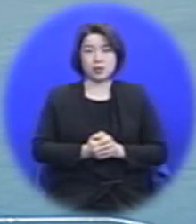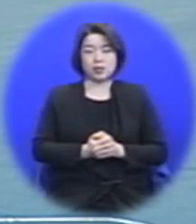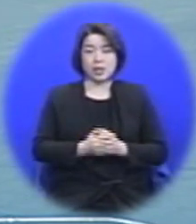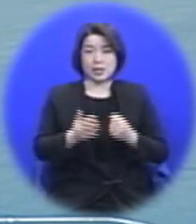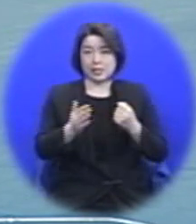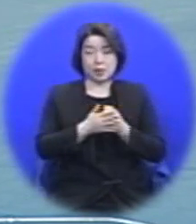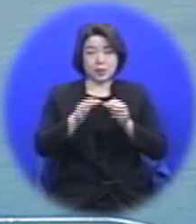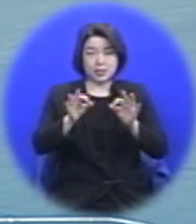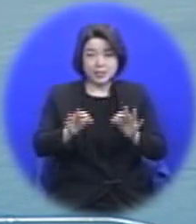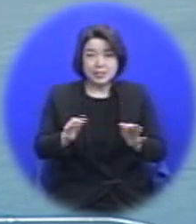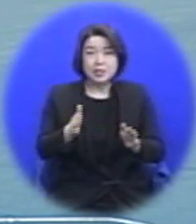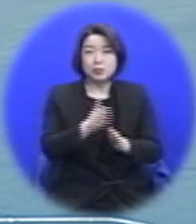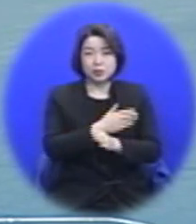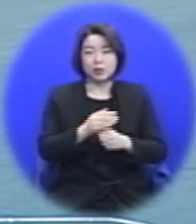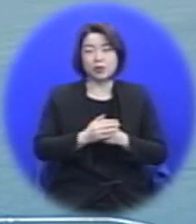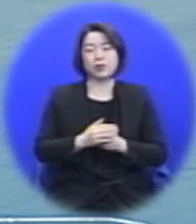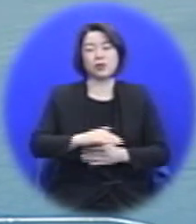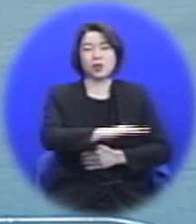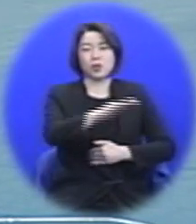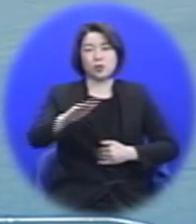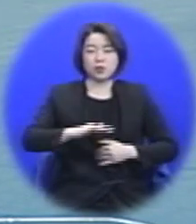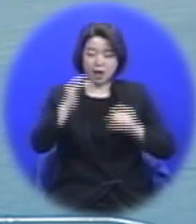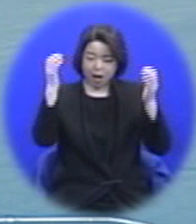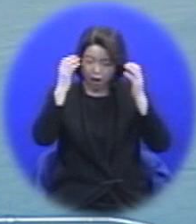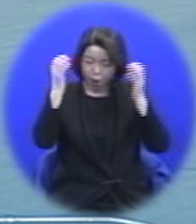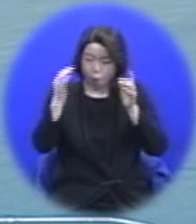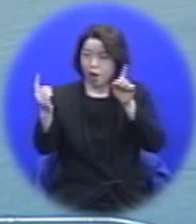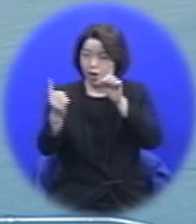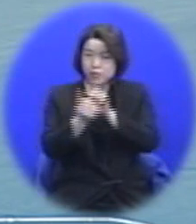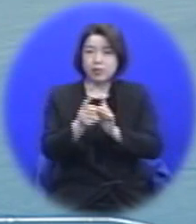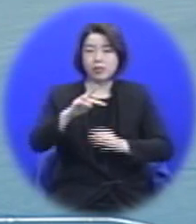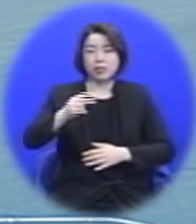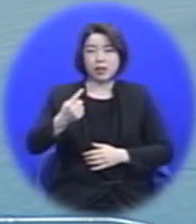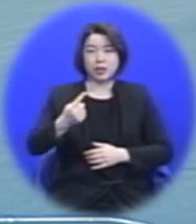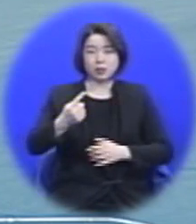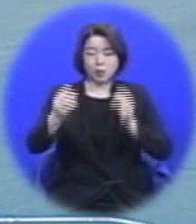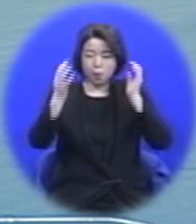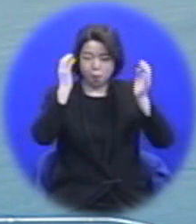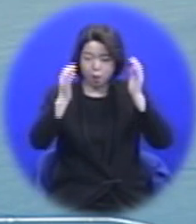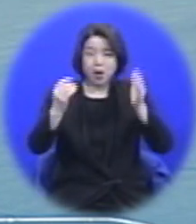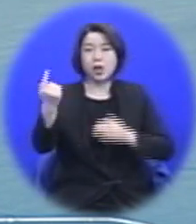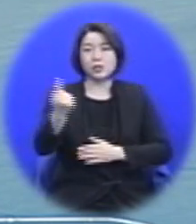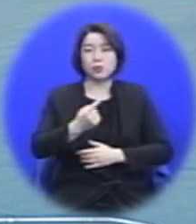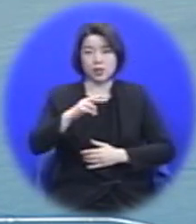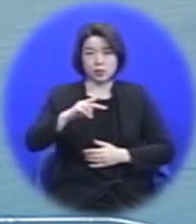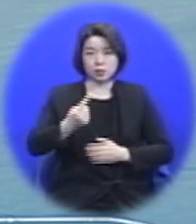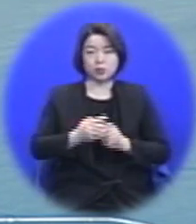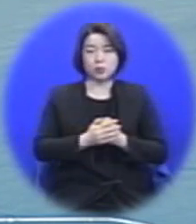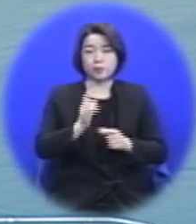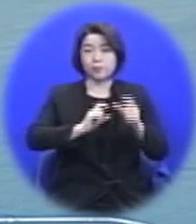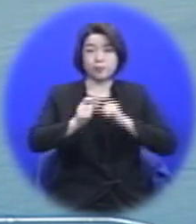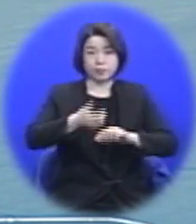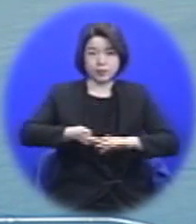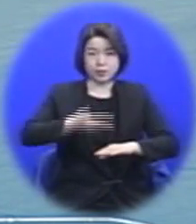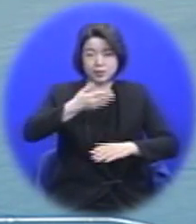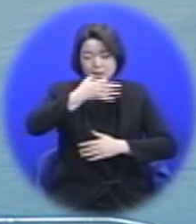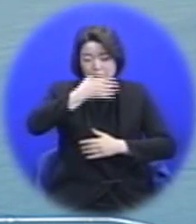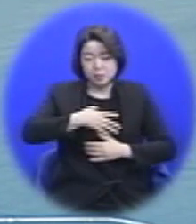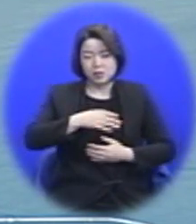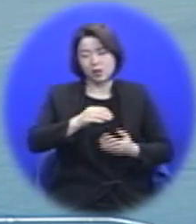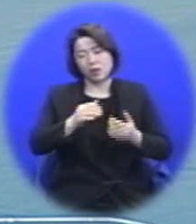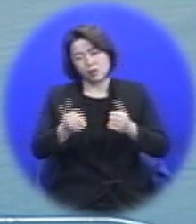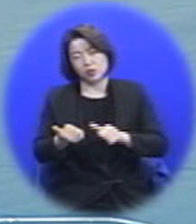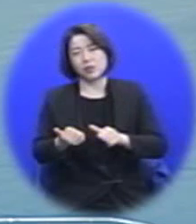그러므로 이제부터 우리가 고난을 당한다 할지라도, 우리에게 환난이 온다 할지라도 더 이상 힘들다,